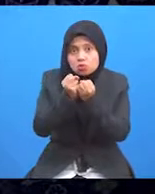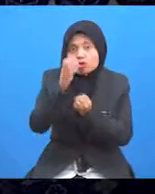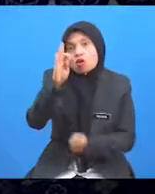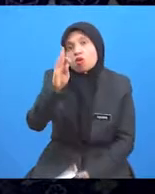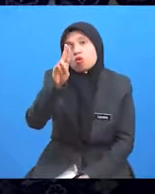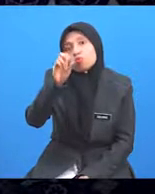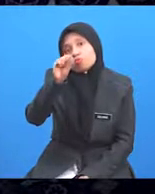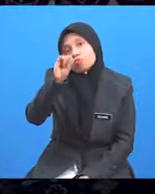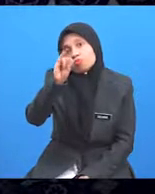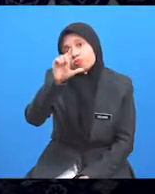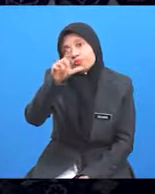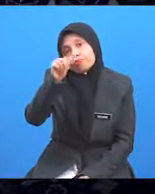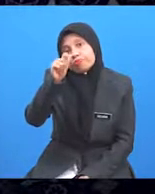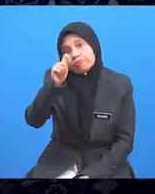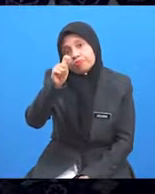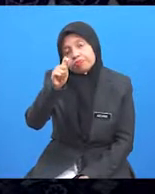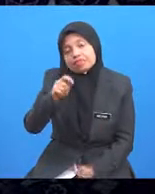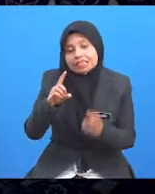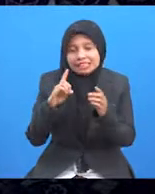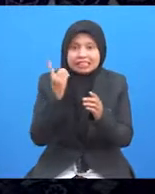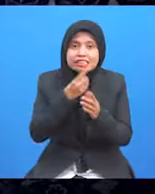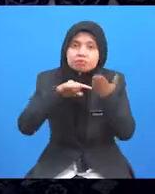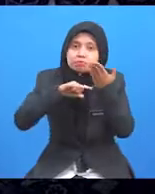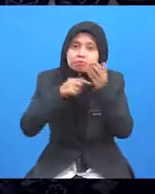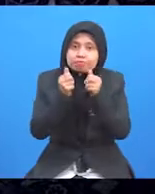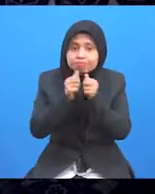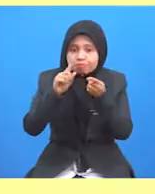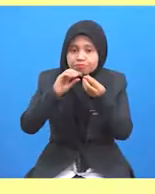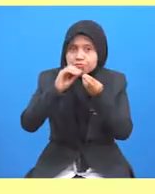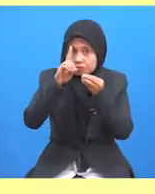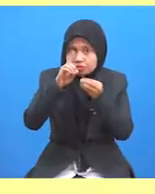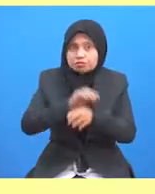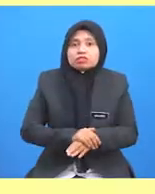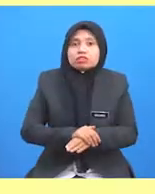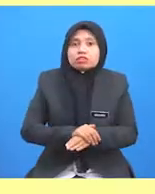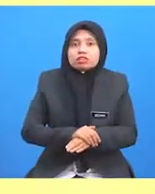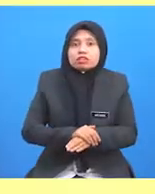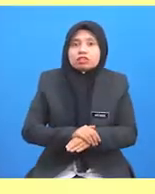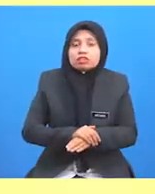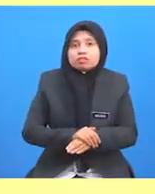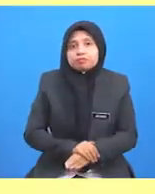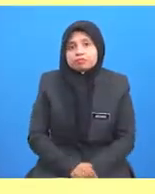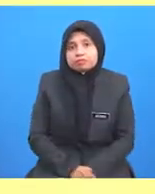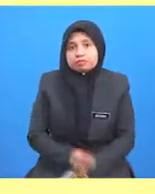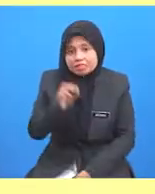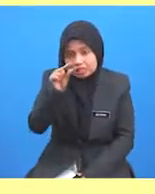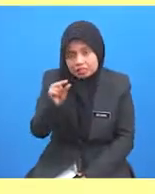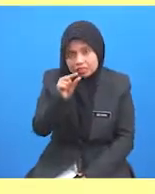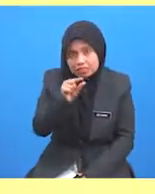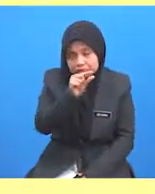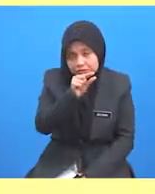Fussilat. Kita mulakan dengan potongan ayat yang pertama. A'udzu billahi minasy